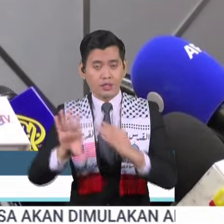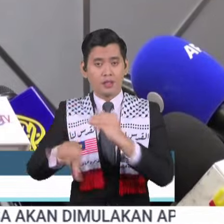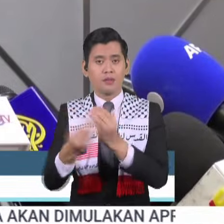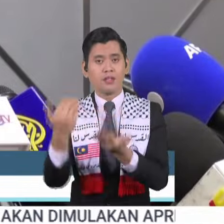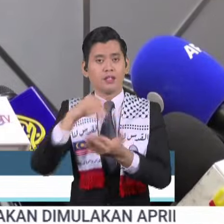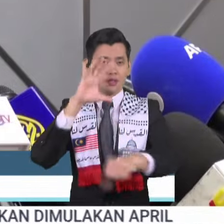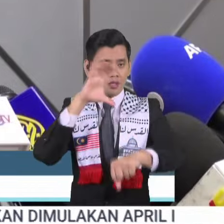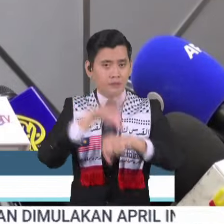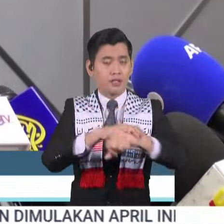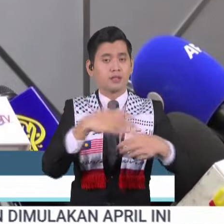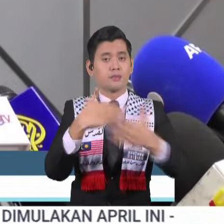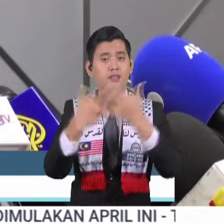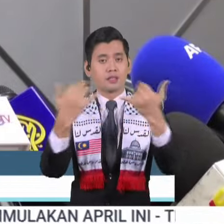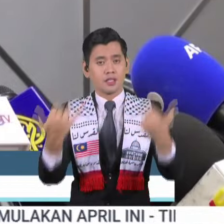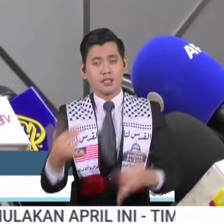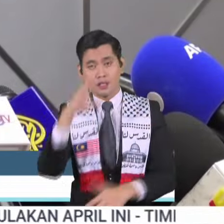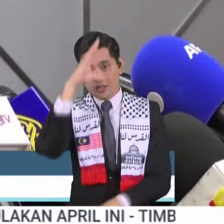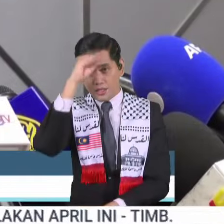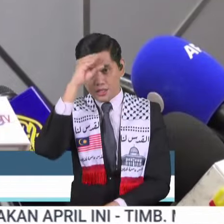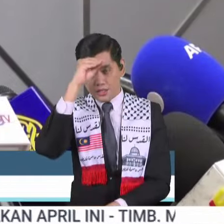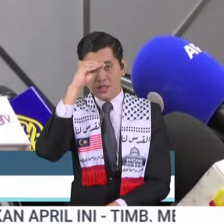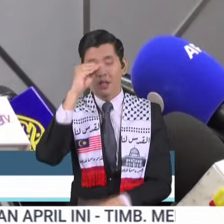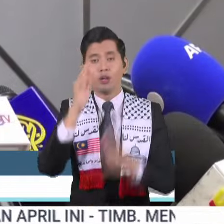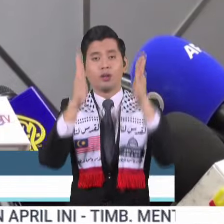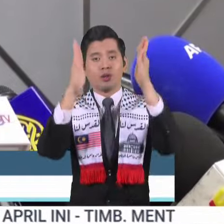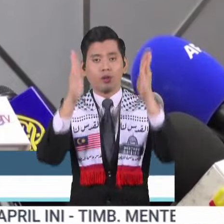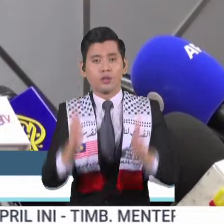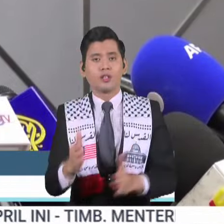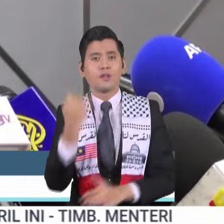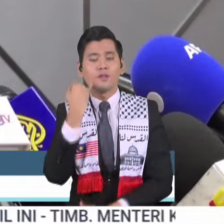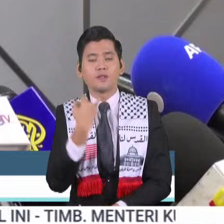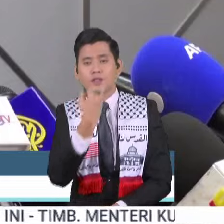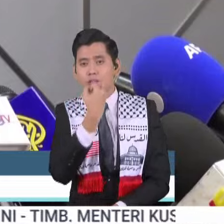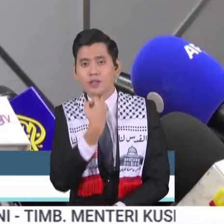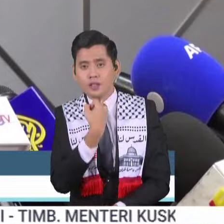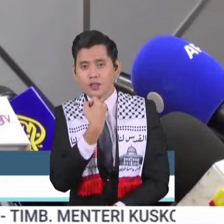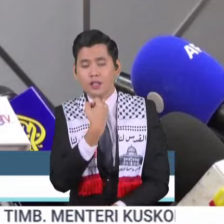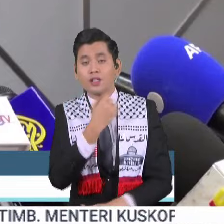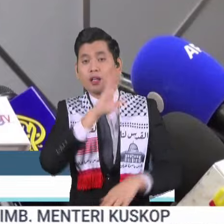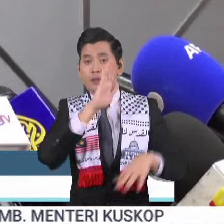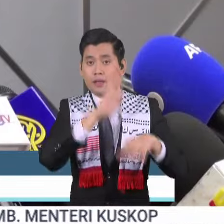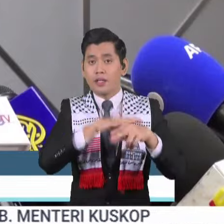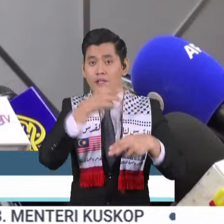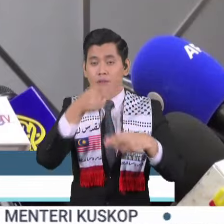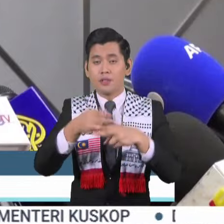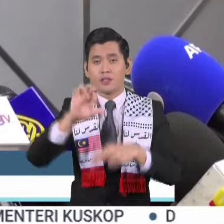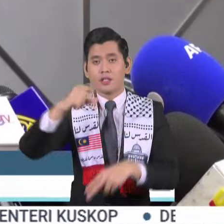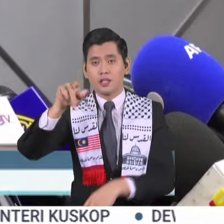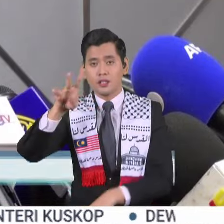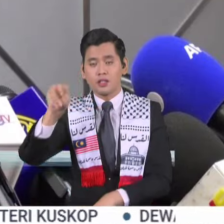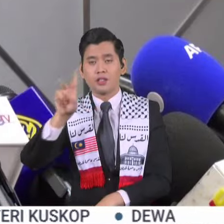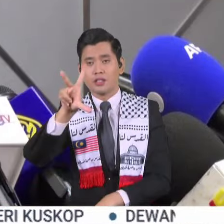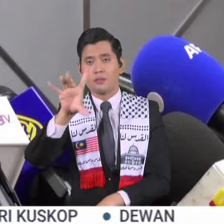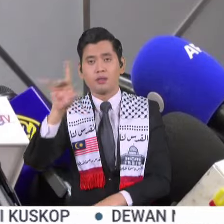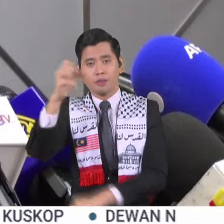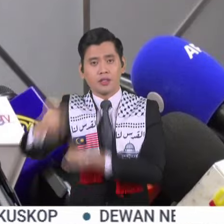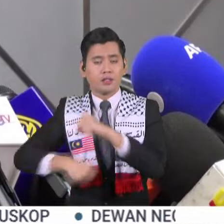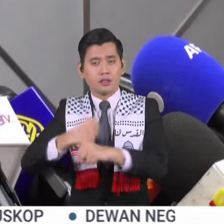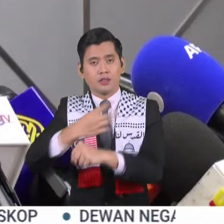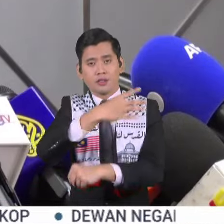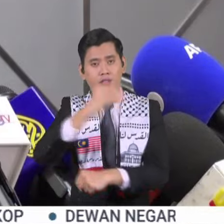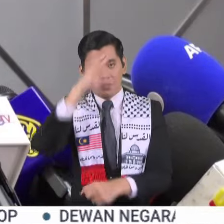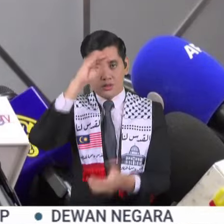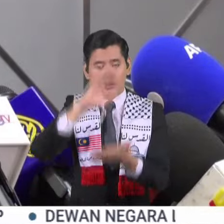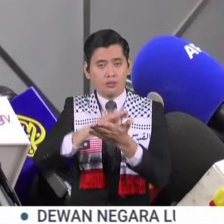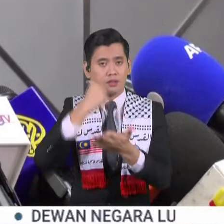Tambahnya, tangkapan setakat ini ialah lelaki warga Israel sebagai suspek utama, dikenali Shalom Avitan, 38 tahun dan pasangan suami isteri